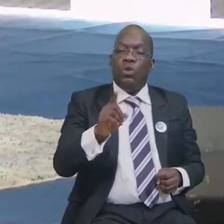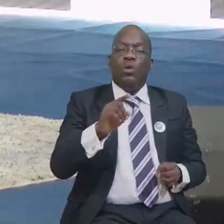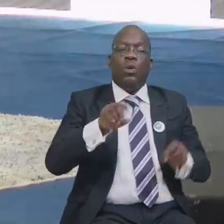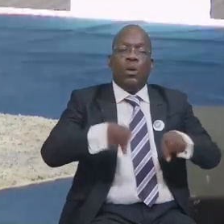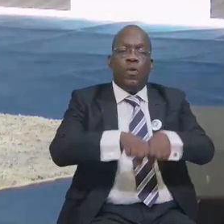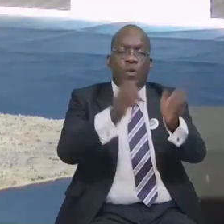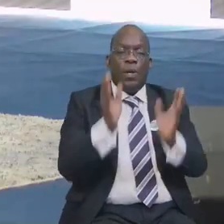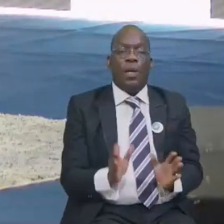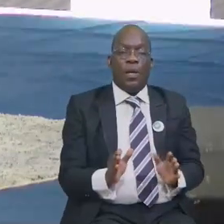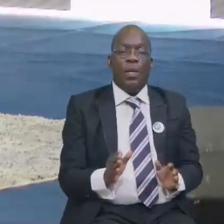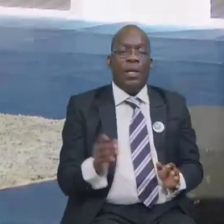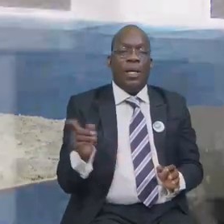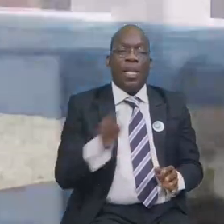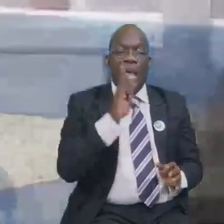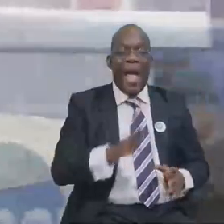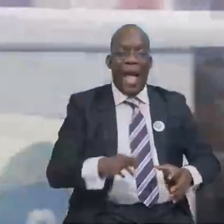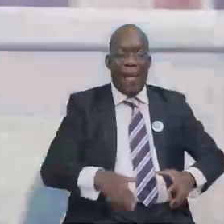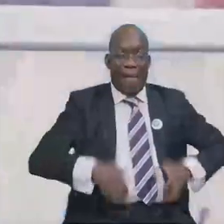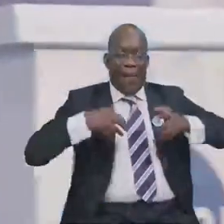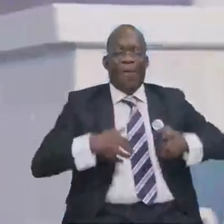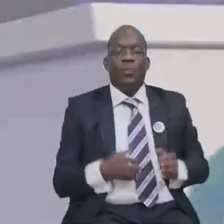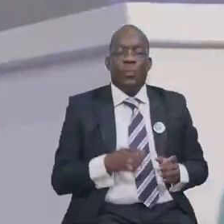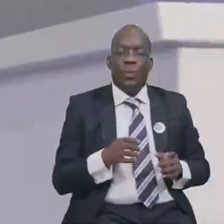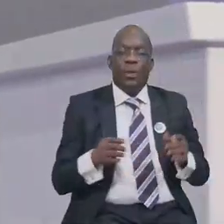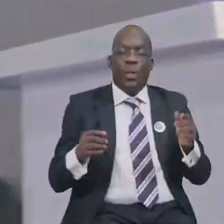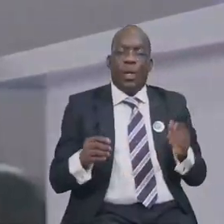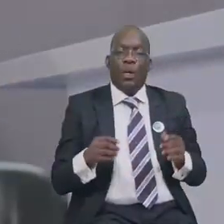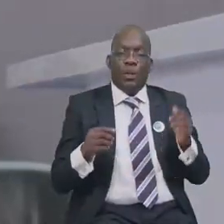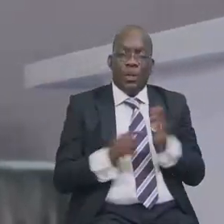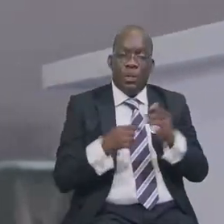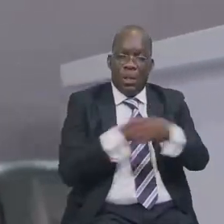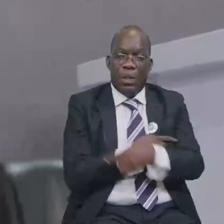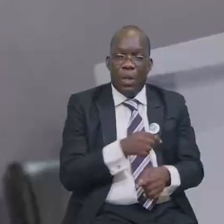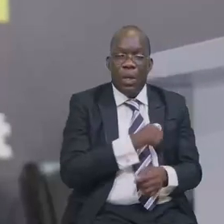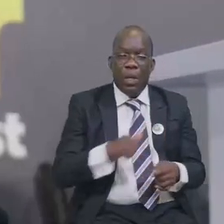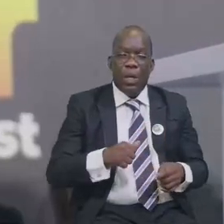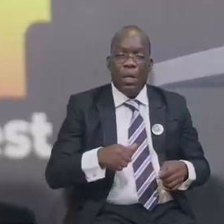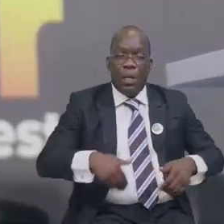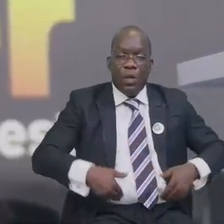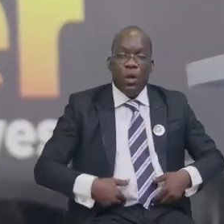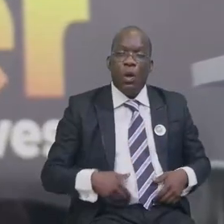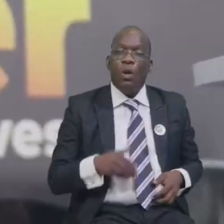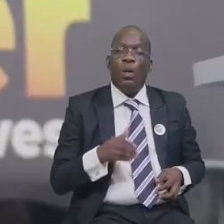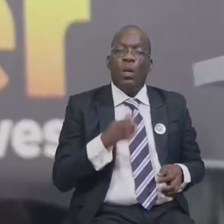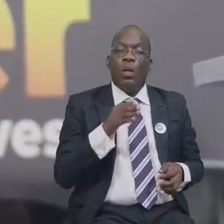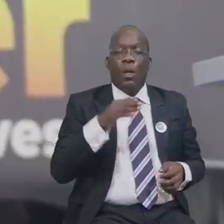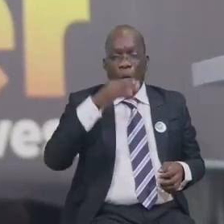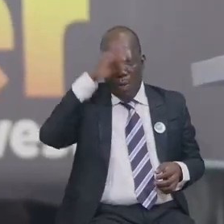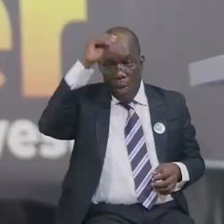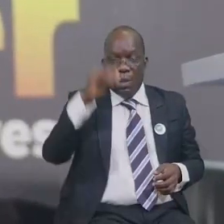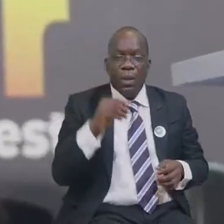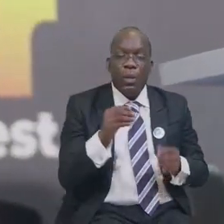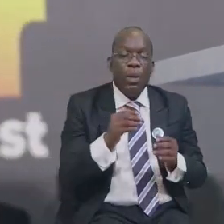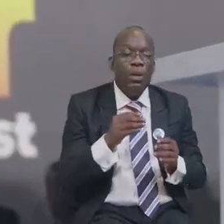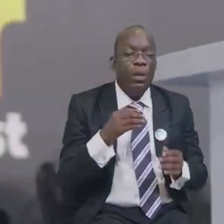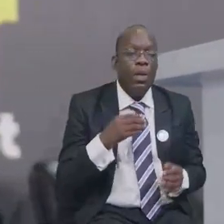de bien. Les jours où un jeune homme pouvait aborder pour dire,